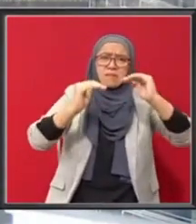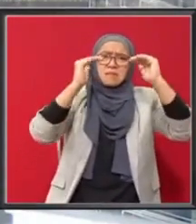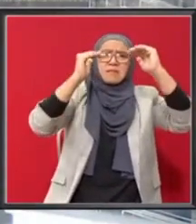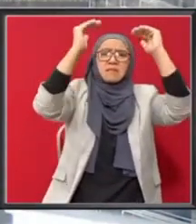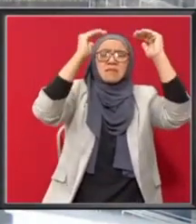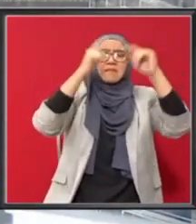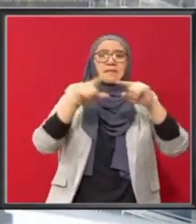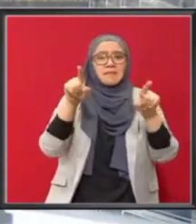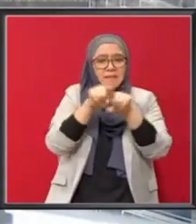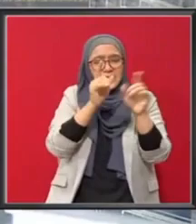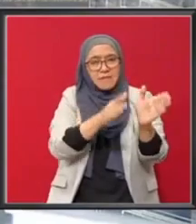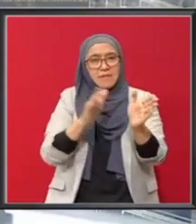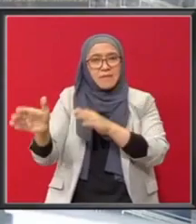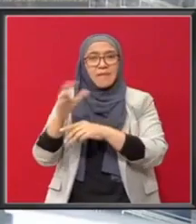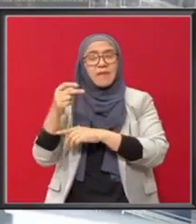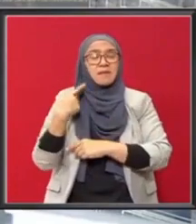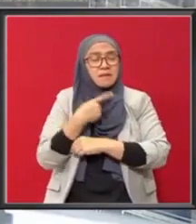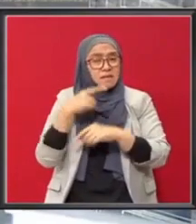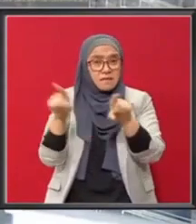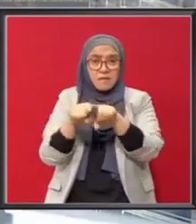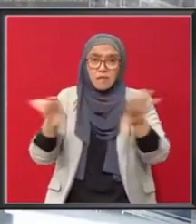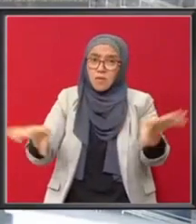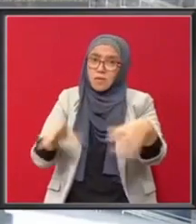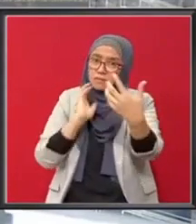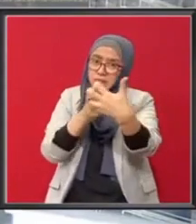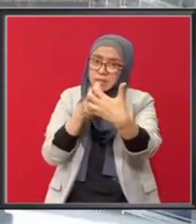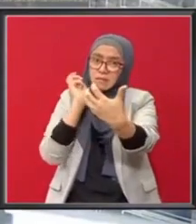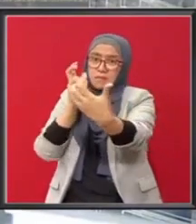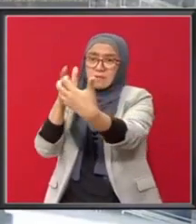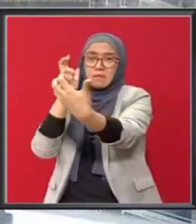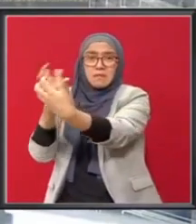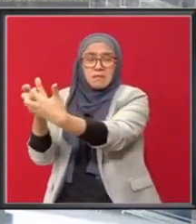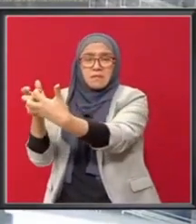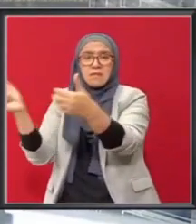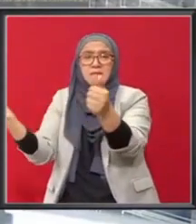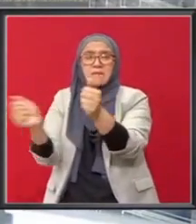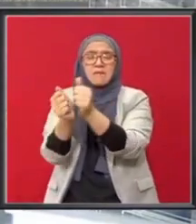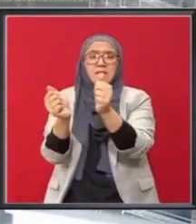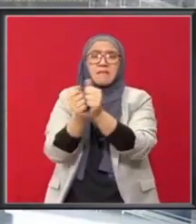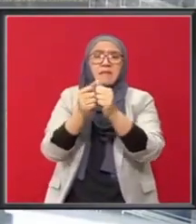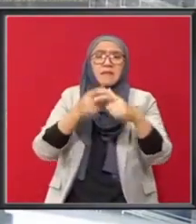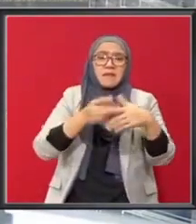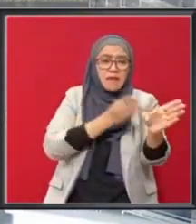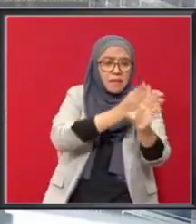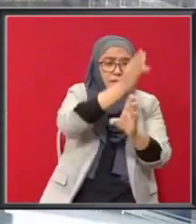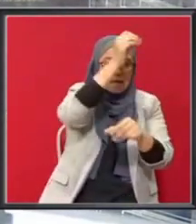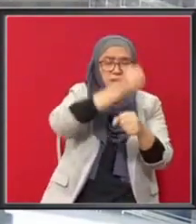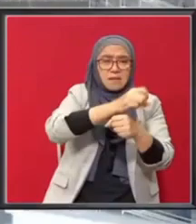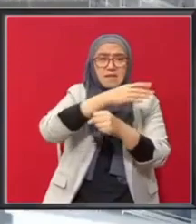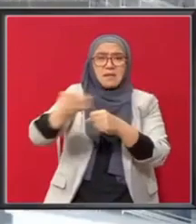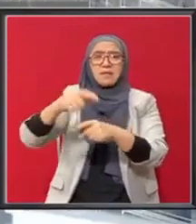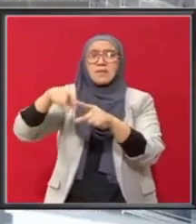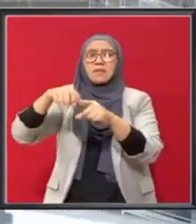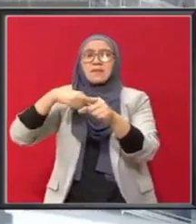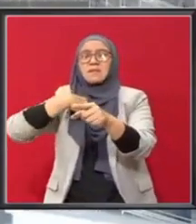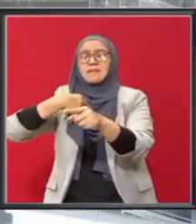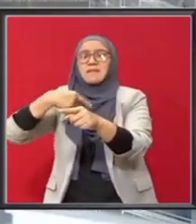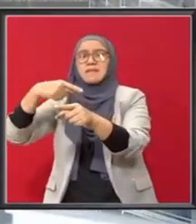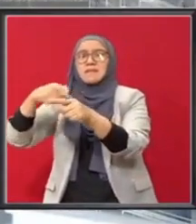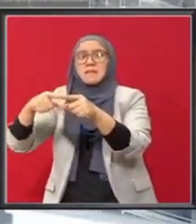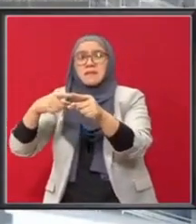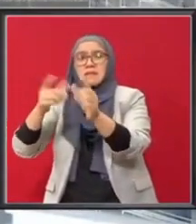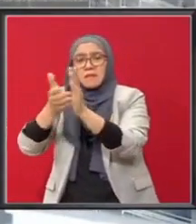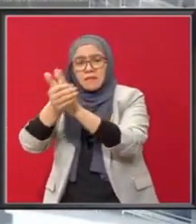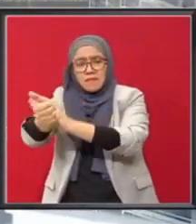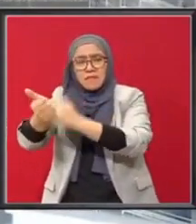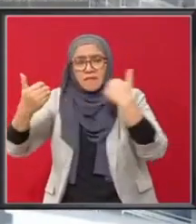dan kita juga membuat mishmash antara bidang pengkajian dengan kekosongan jabatan yang wujud dan kita juga mengarahkan